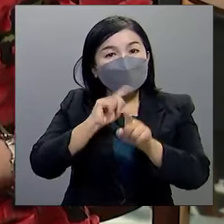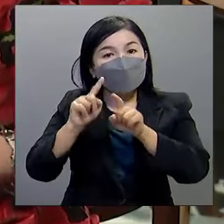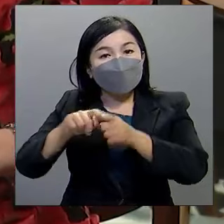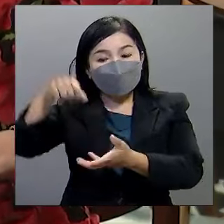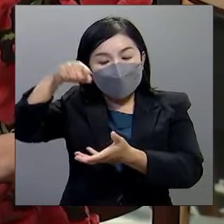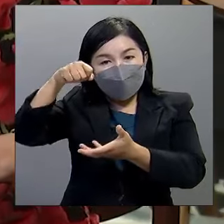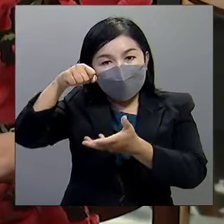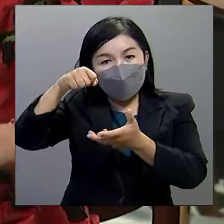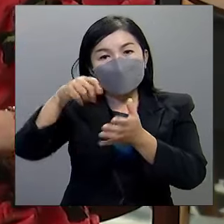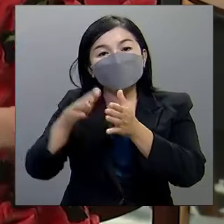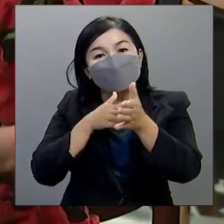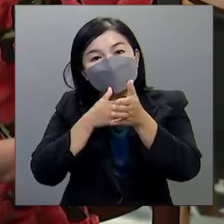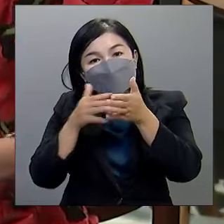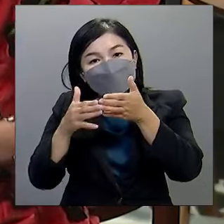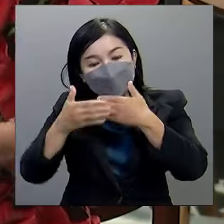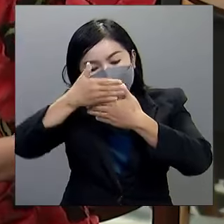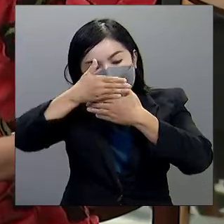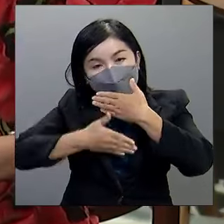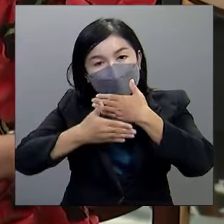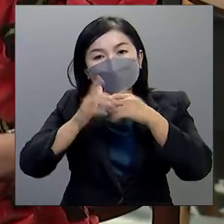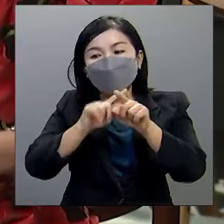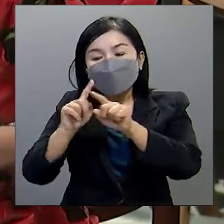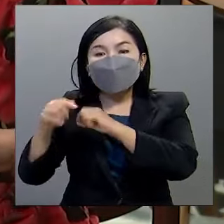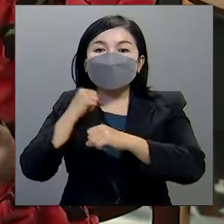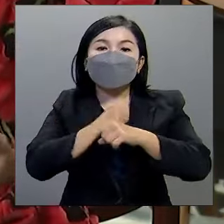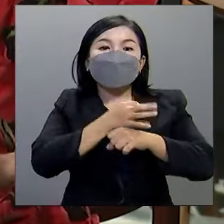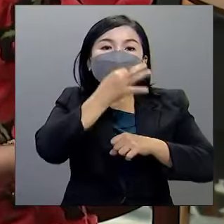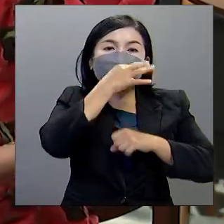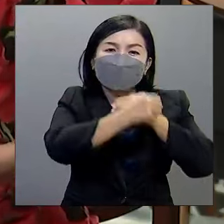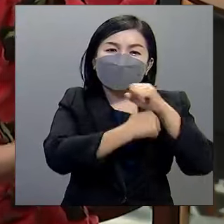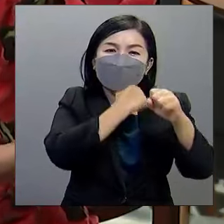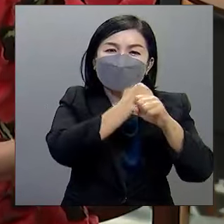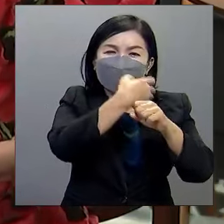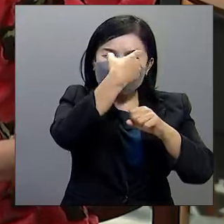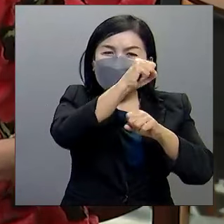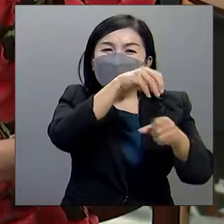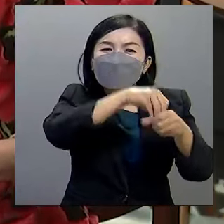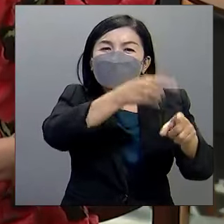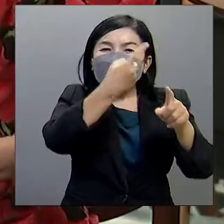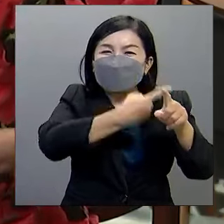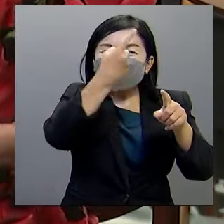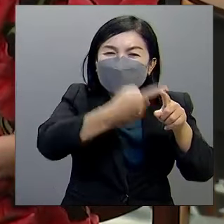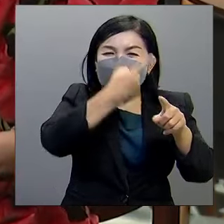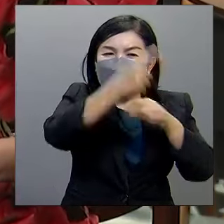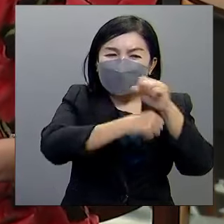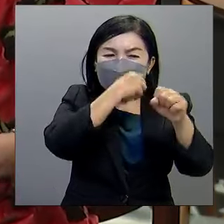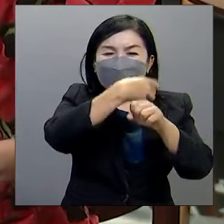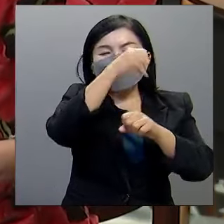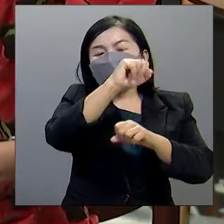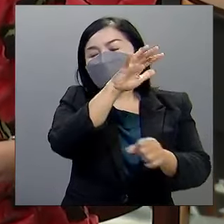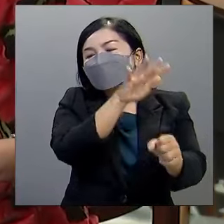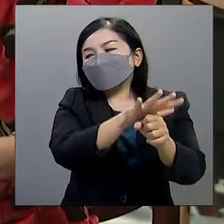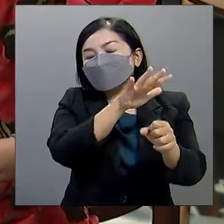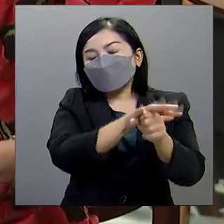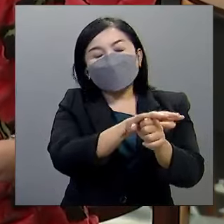แล้วก็ด้วยความที่เราทำงานประจำมาแบบ10กว่าปีที่ผ่านมาเนี่ยค่ะเราก็รู้สึกว่าแบบเราอิ่มตัวแล้วกับการทำงาน